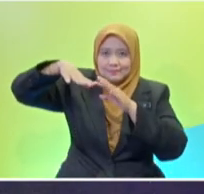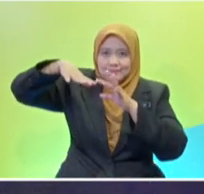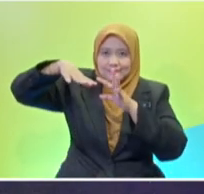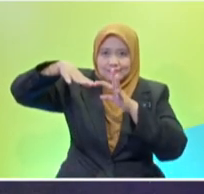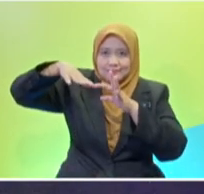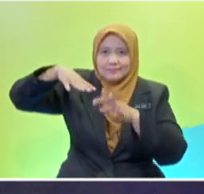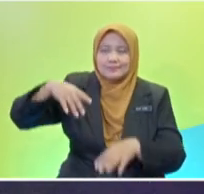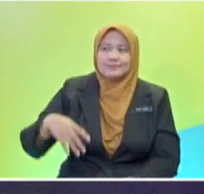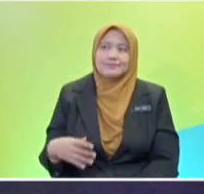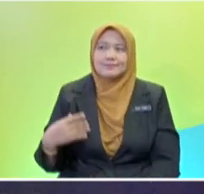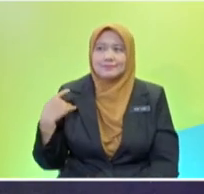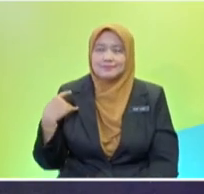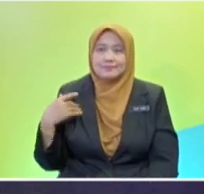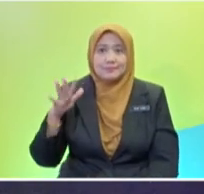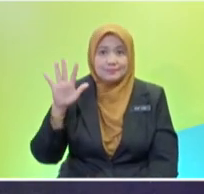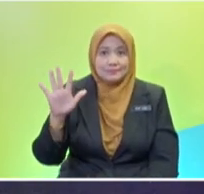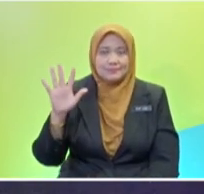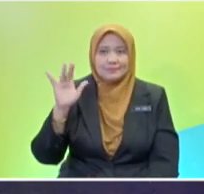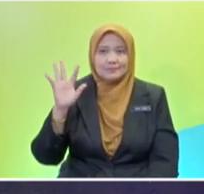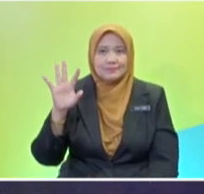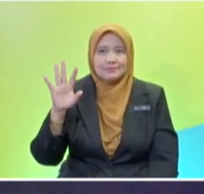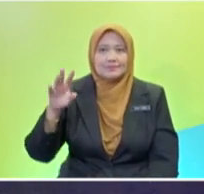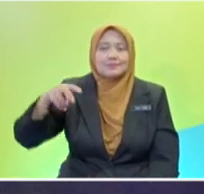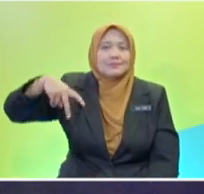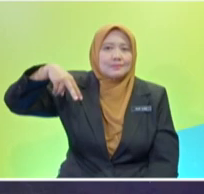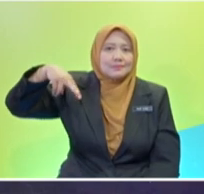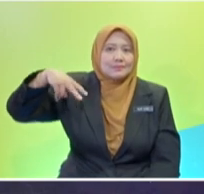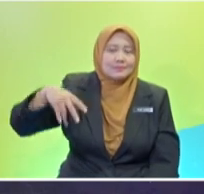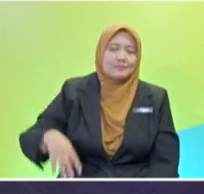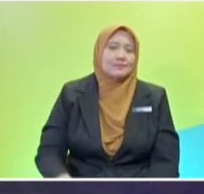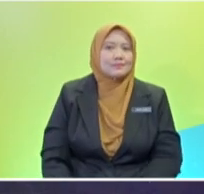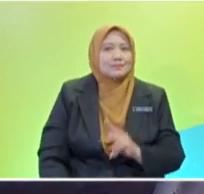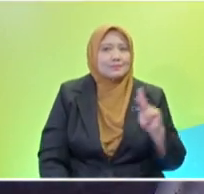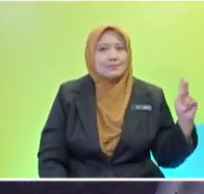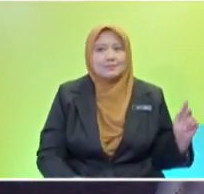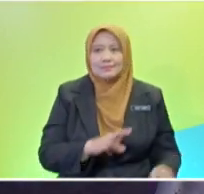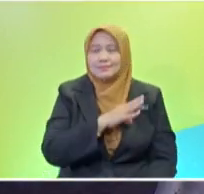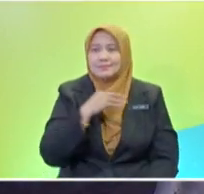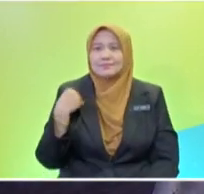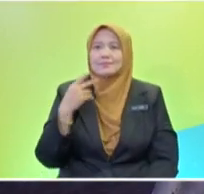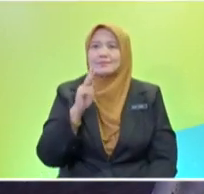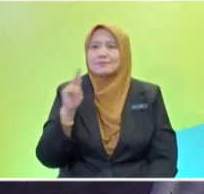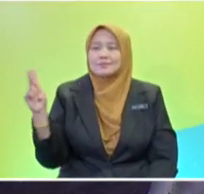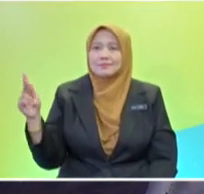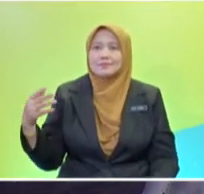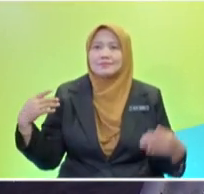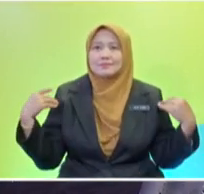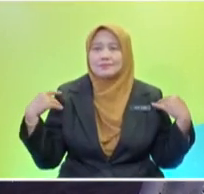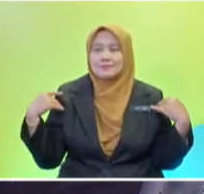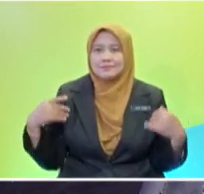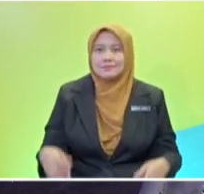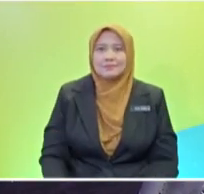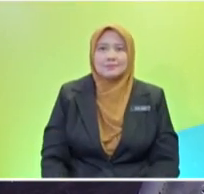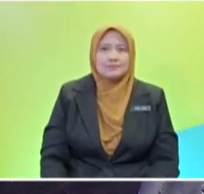jari ada lima jari kanan lima jari kiri dan di ujung jari itu juga ada ada kuku kaki